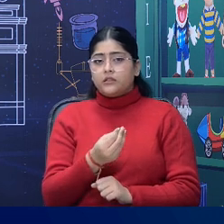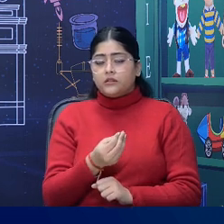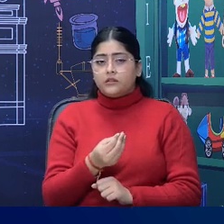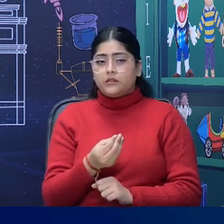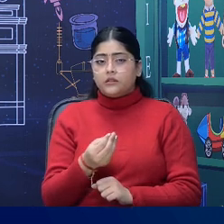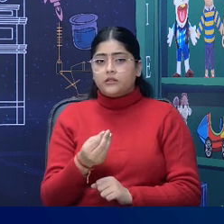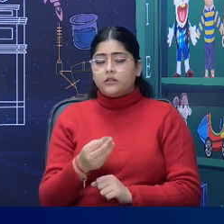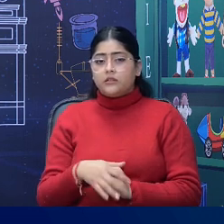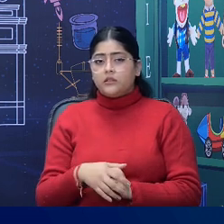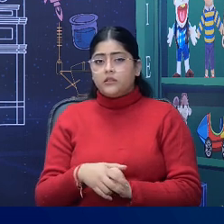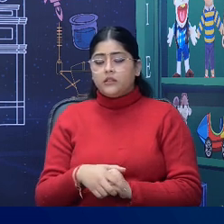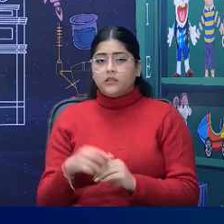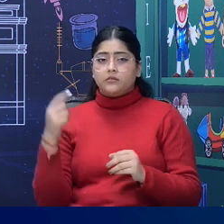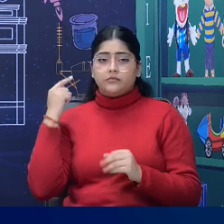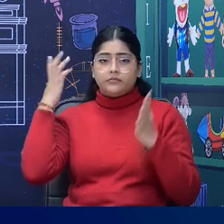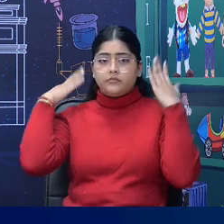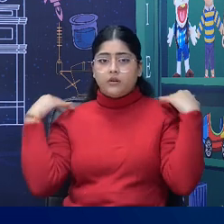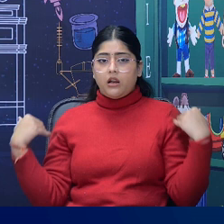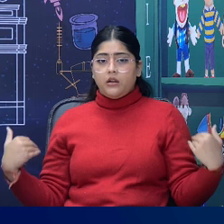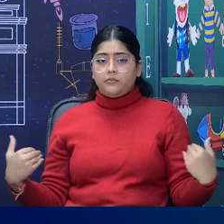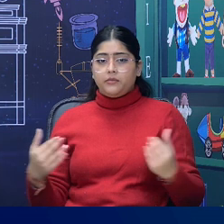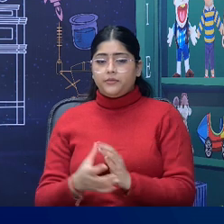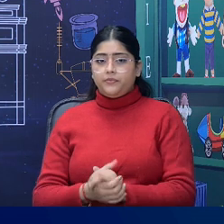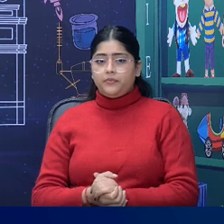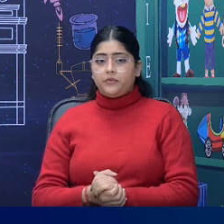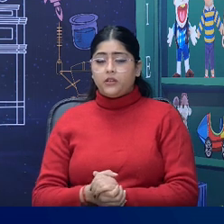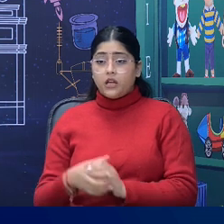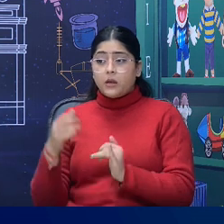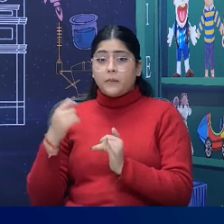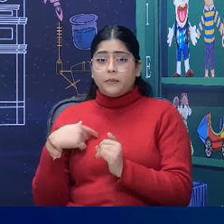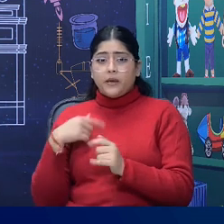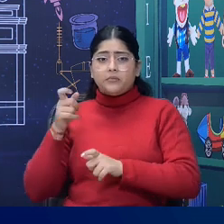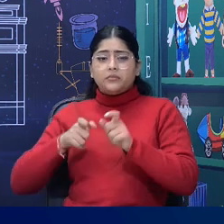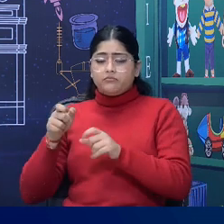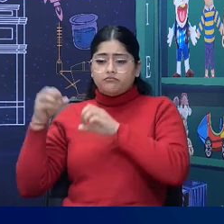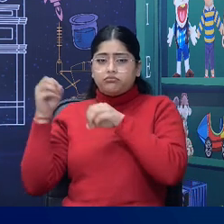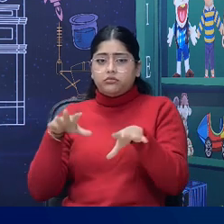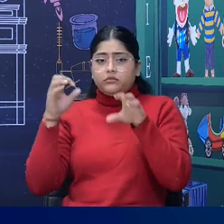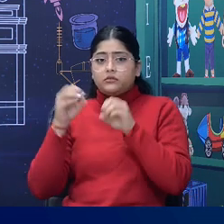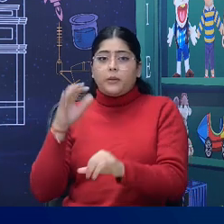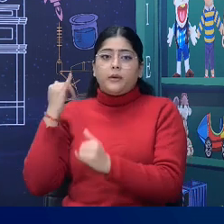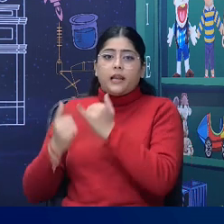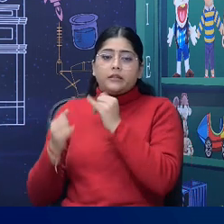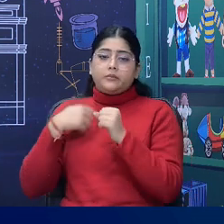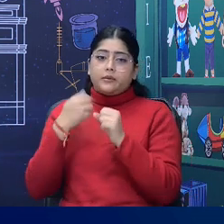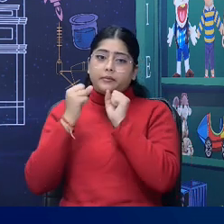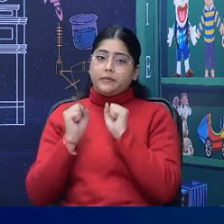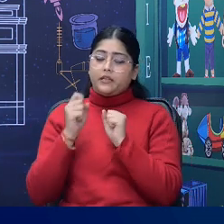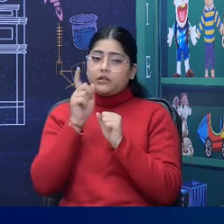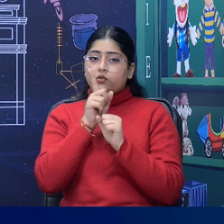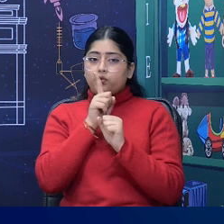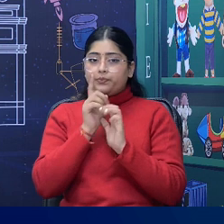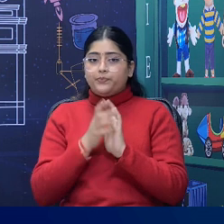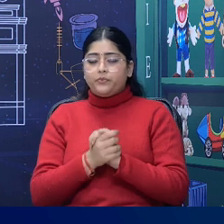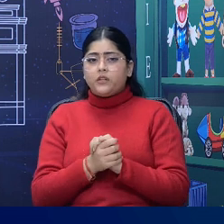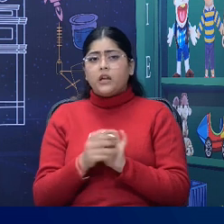लहराते लंबे केश हैं हम मैं भीड़ के कोने में जाकर बैठ गया उसने कहा कि क्या है कोतुहल उस समय इस तरह के टीवी